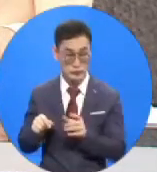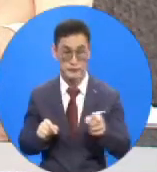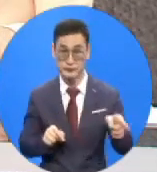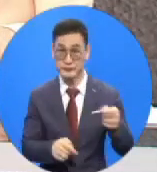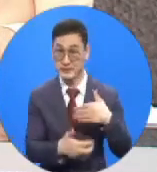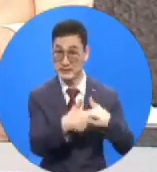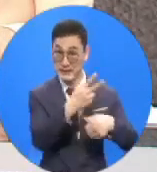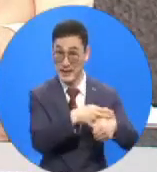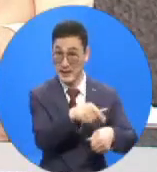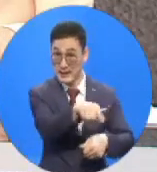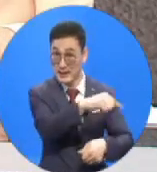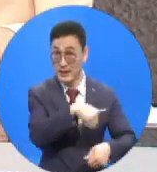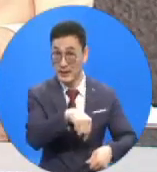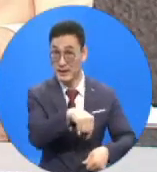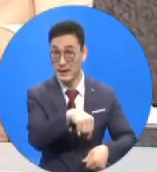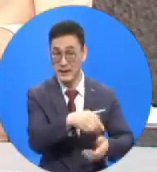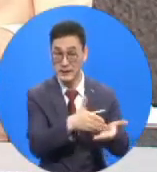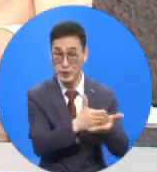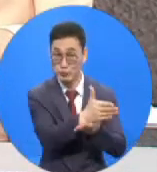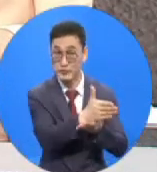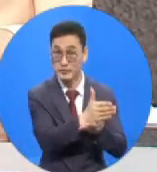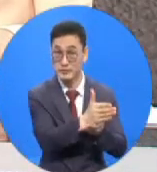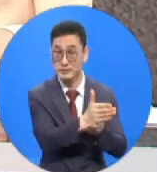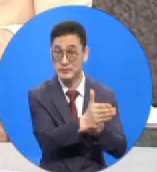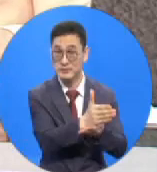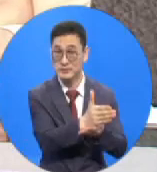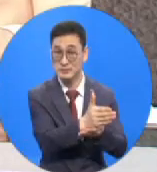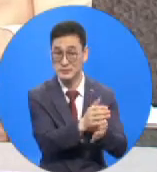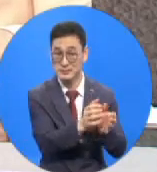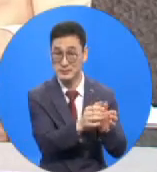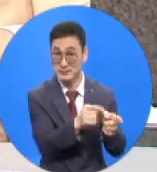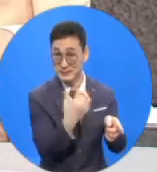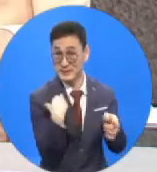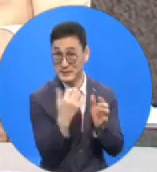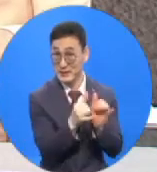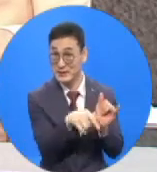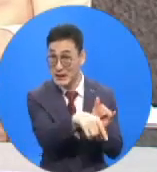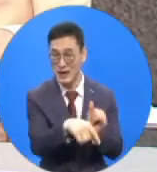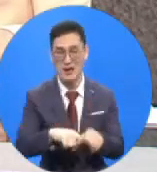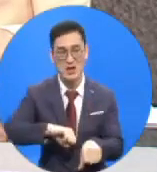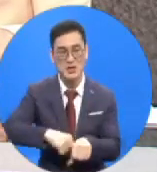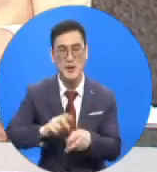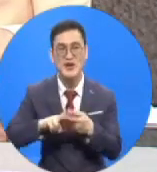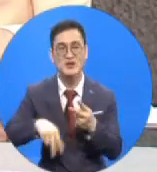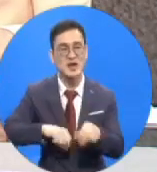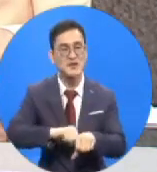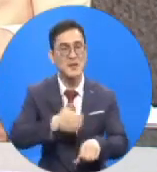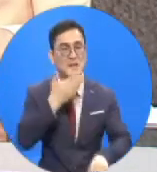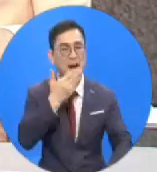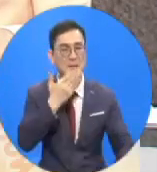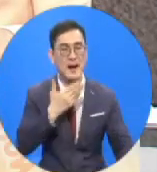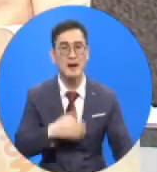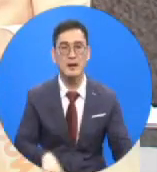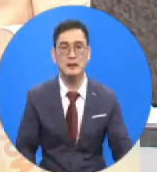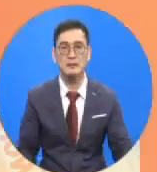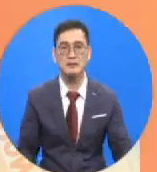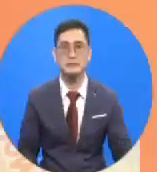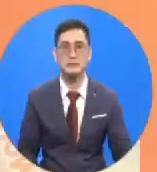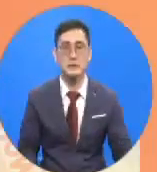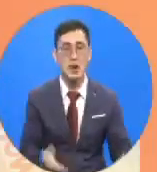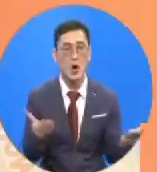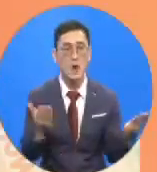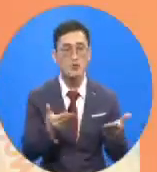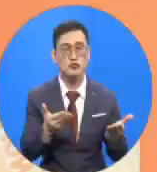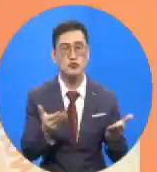현서 처벌도 가능하다고 열리지 하기로 하고 있는데 실제로 어떻게 처벌이 가능한지 조금 금와 그러니까 업무 게시 명령을